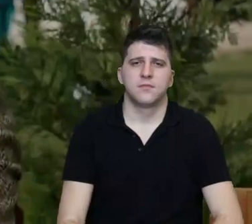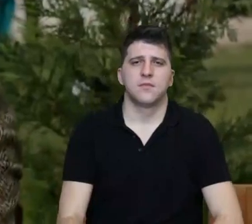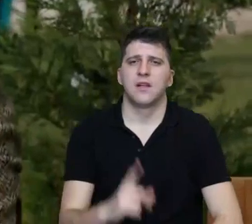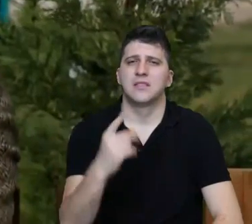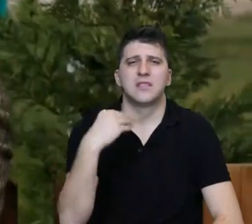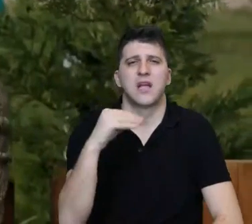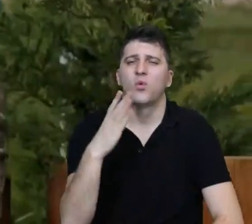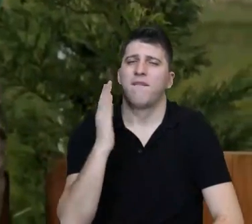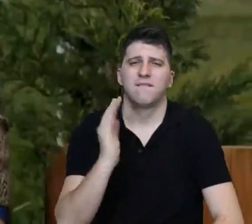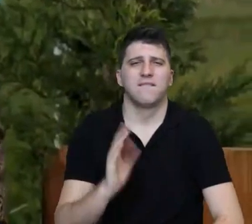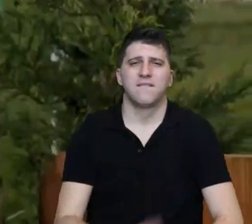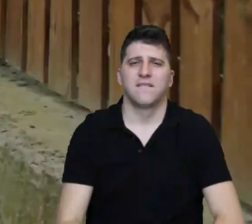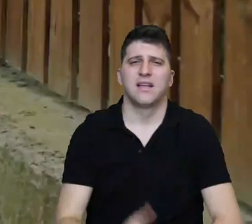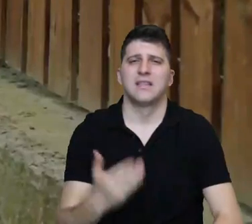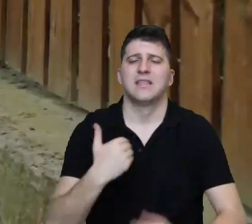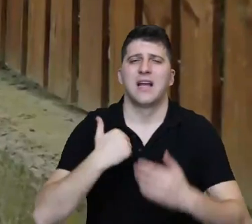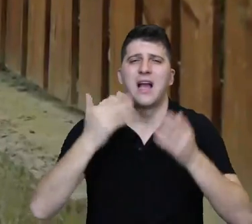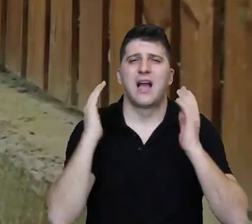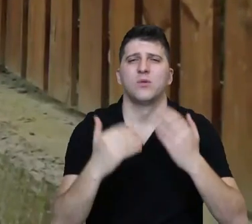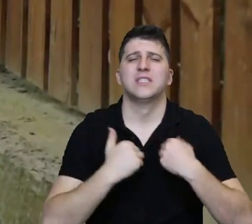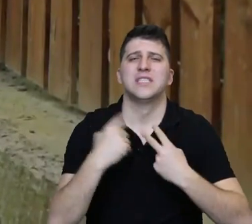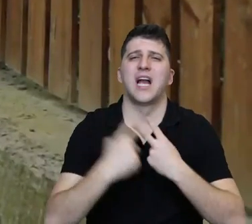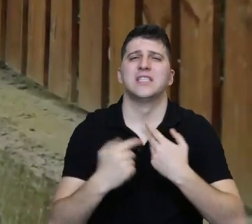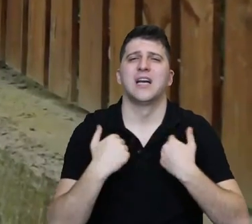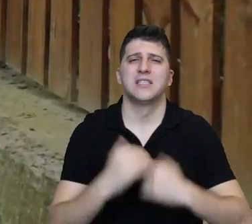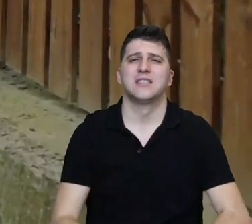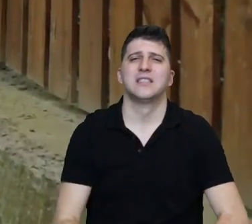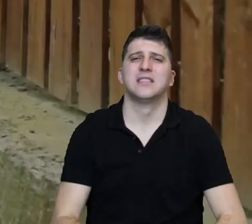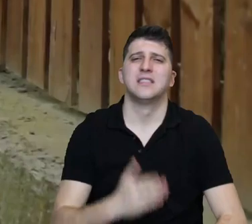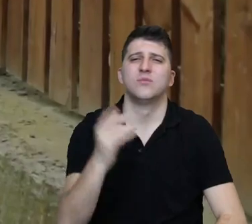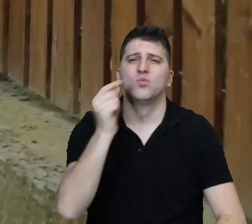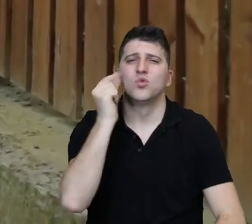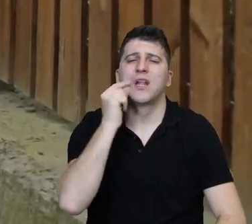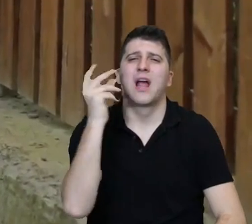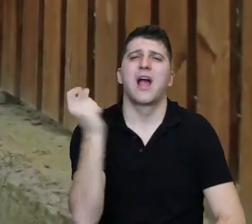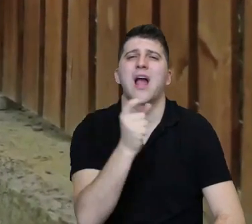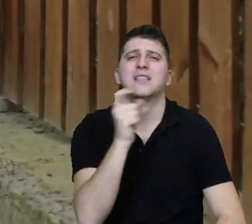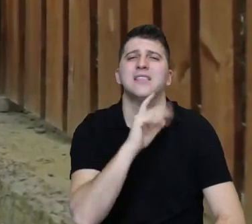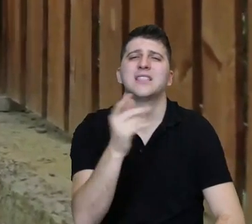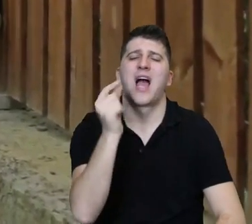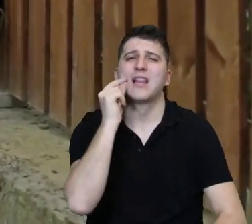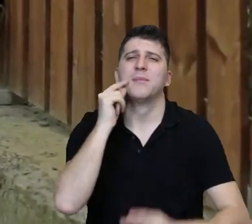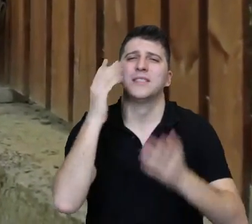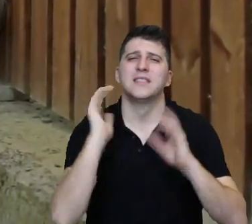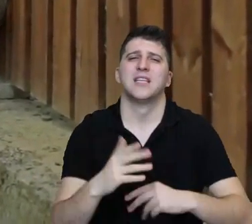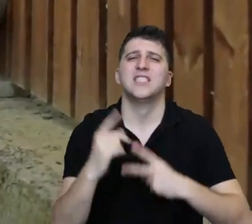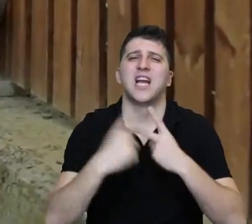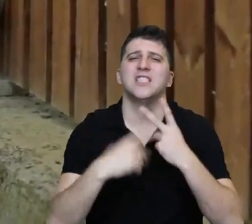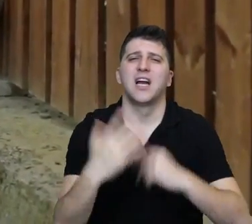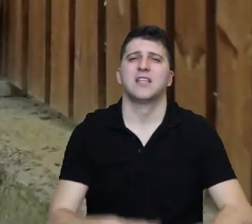Allah gidiyor. Allah seni kahretmez Yaşar. Derenin sen yağlı müşteriyi kaçırdın. Sen nasıl bir adamsın?